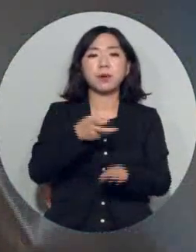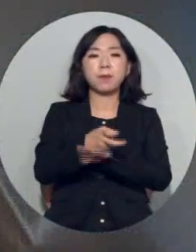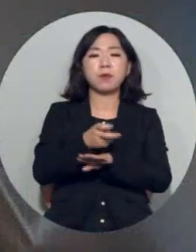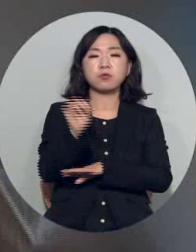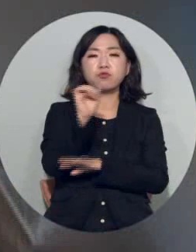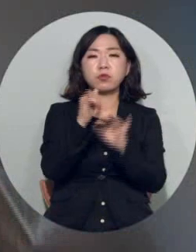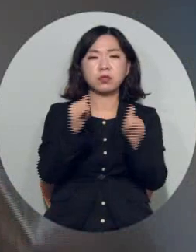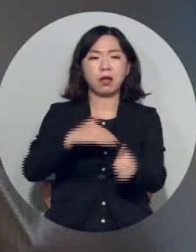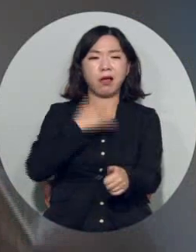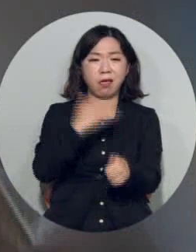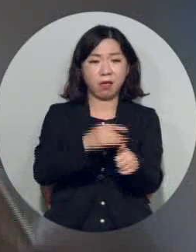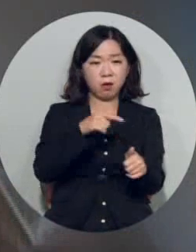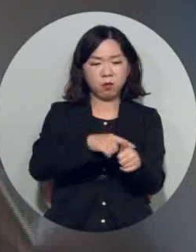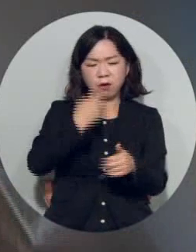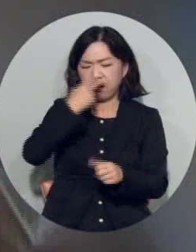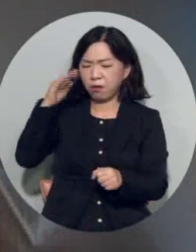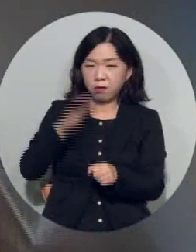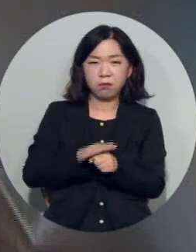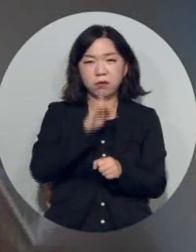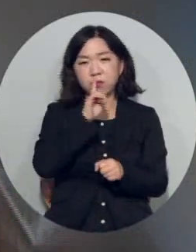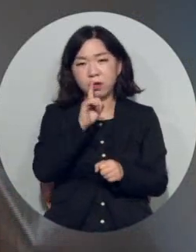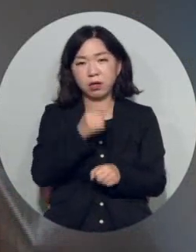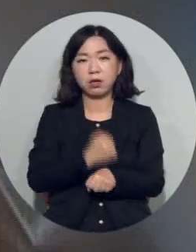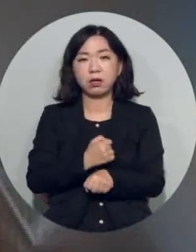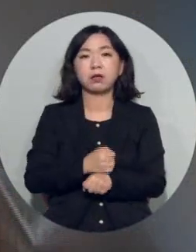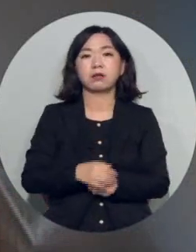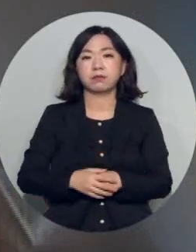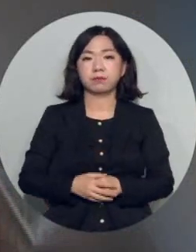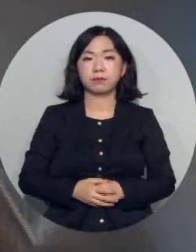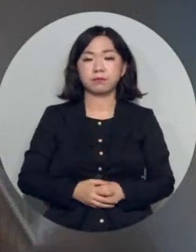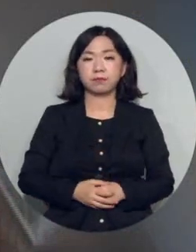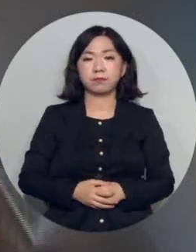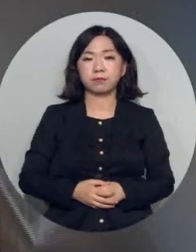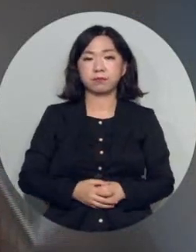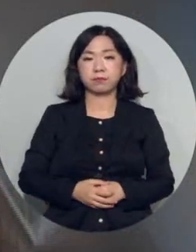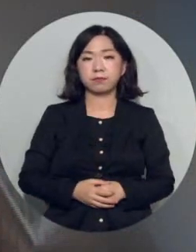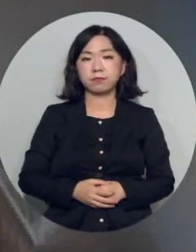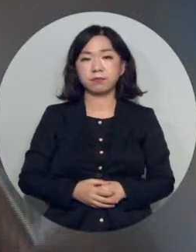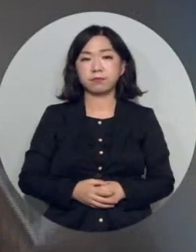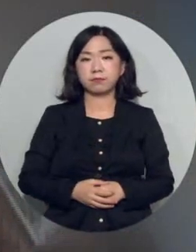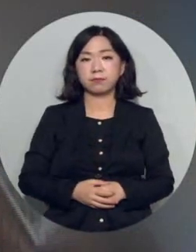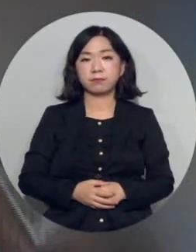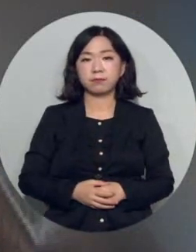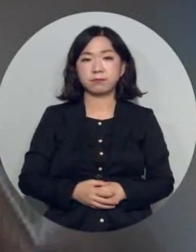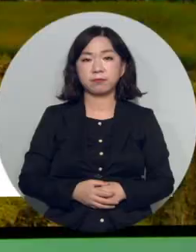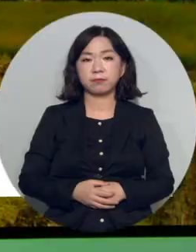기사의 해고 처분에 억울함을 호소하고 있습니다. MBC 뉴스 배현정입니다.